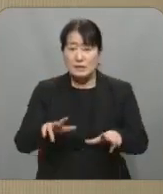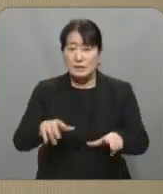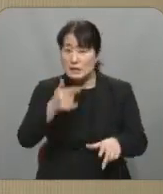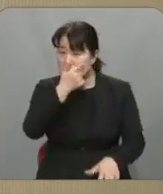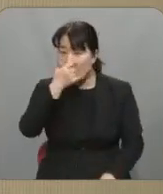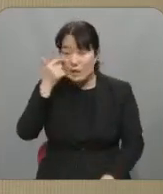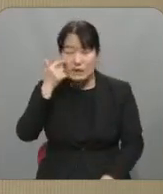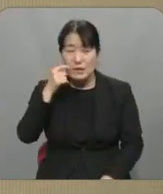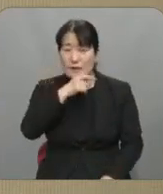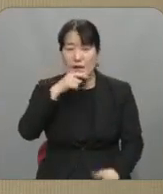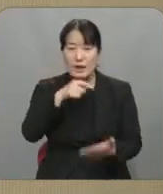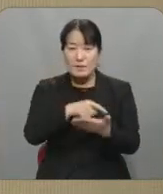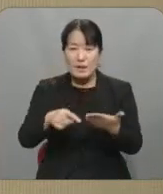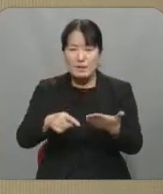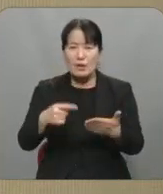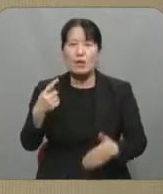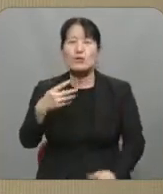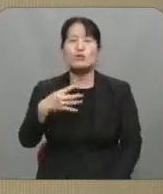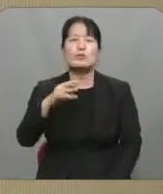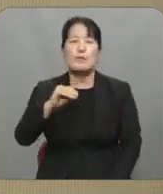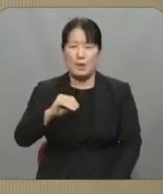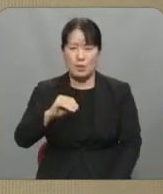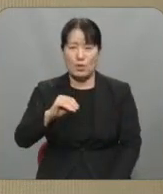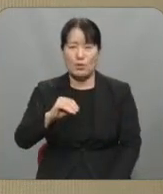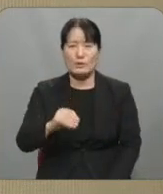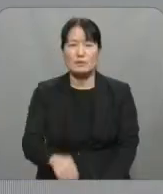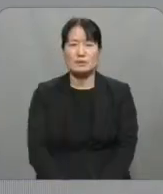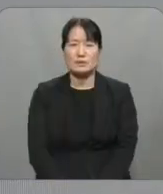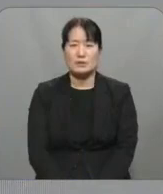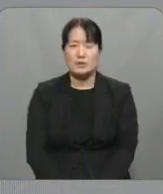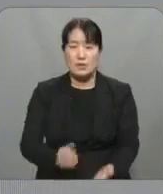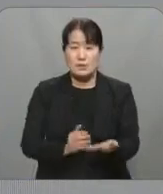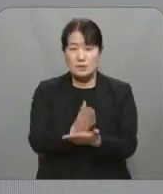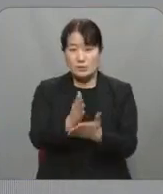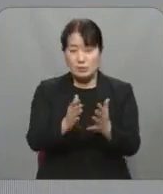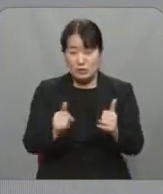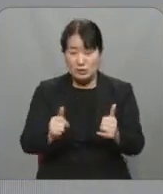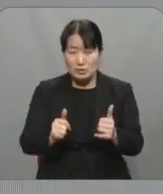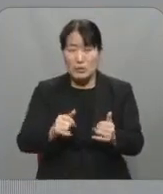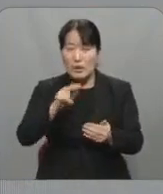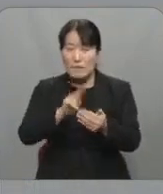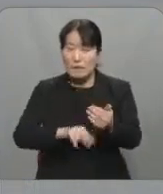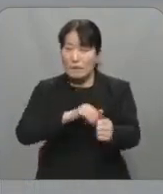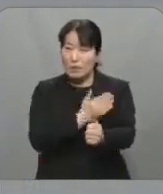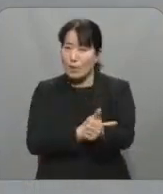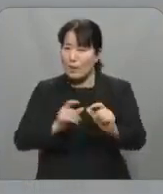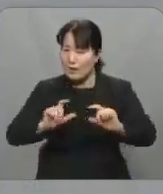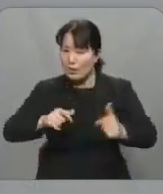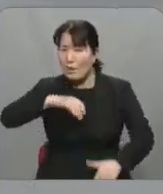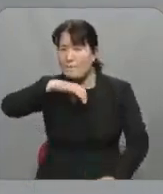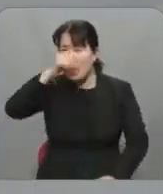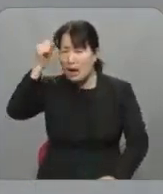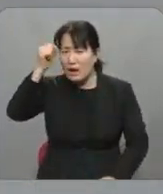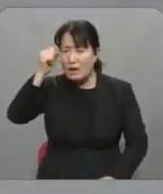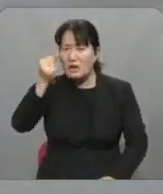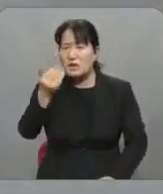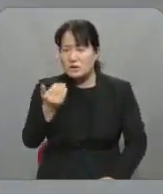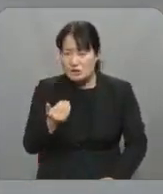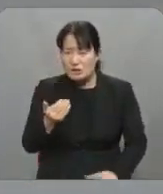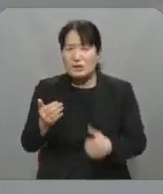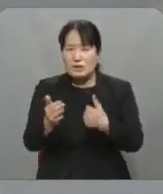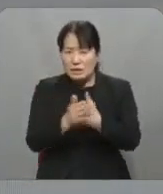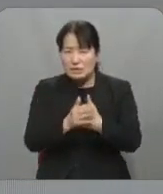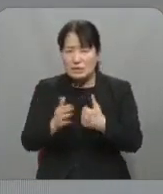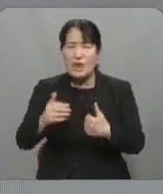확인된 피해 규모만 수천만 학대로 파악됐습니다 전문가들은 분양권이 아닌 당첨 단계에서 거래는 위험하다고